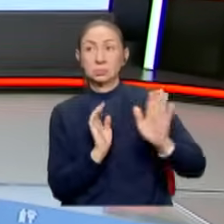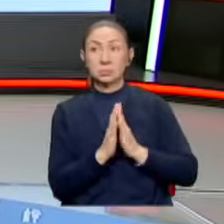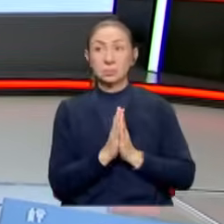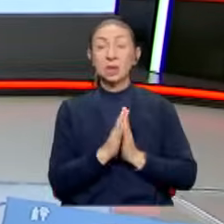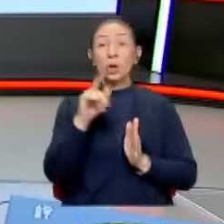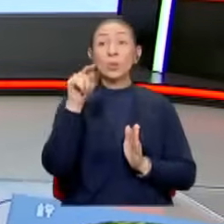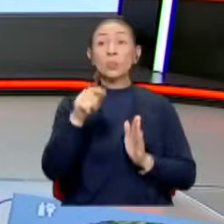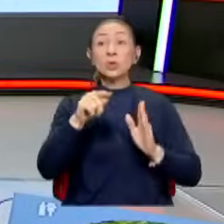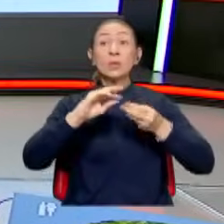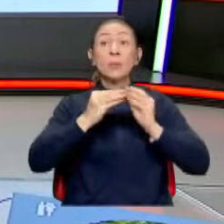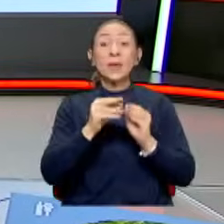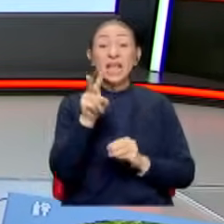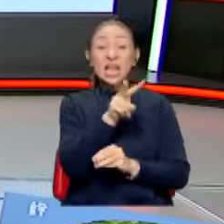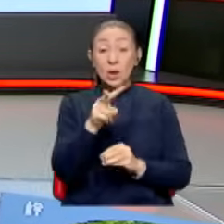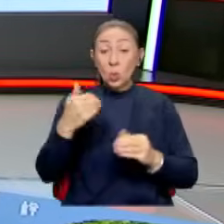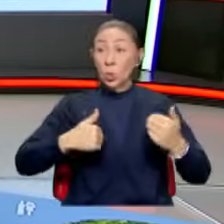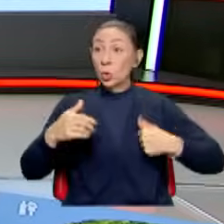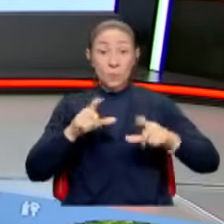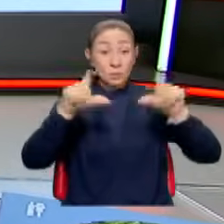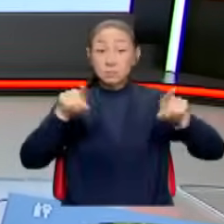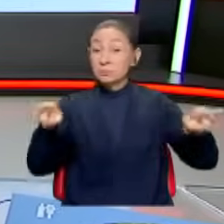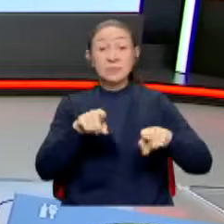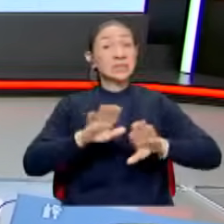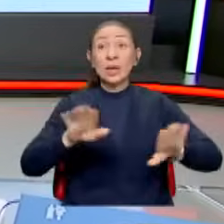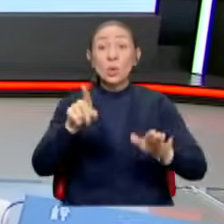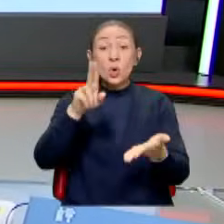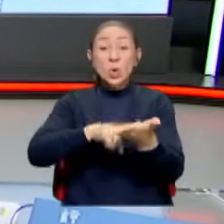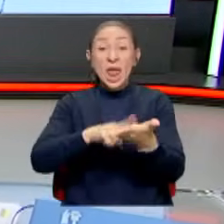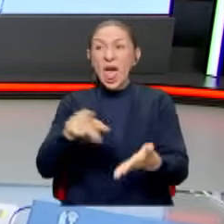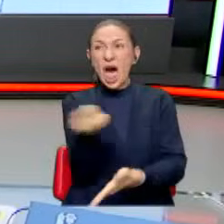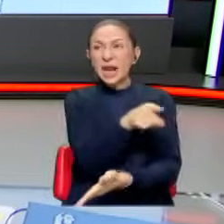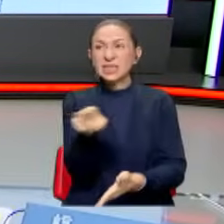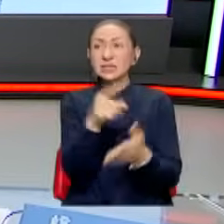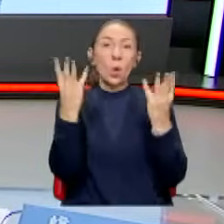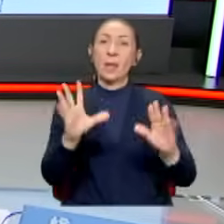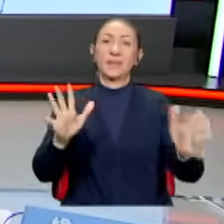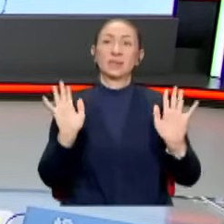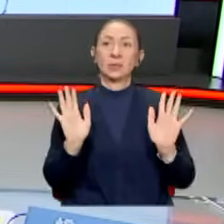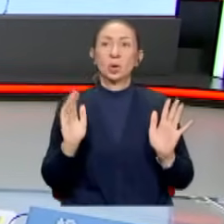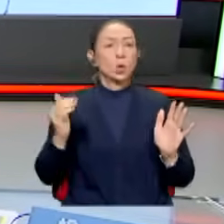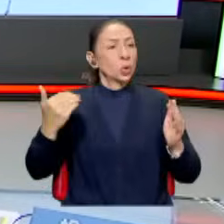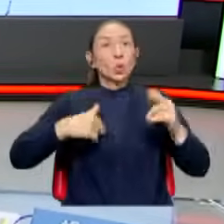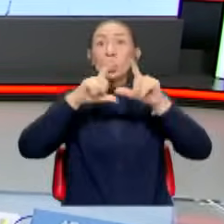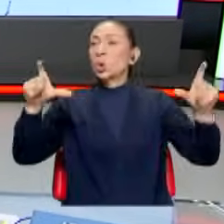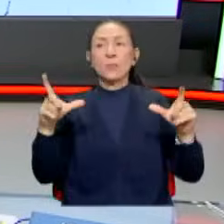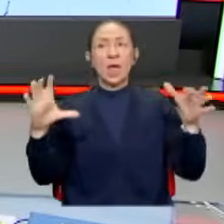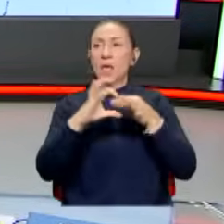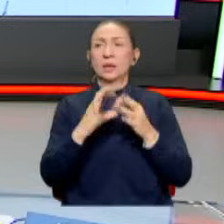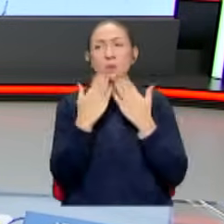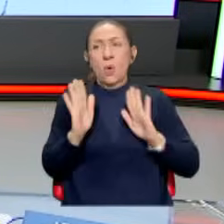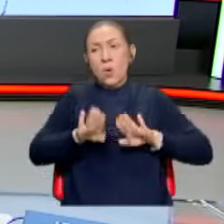buradaki kriz iki kurum arasında değil bunların üyeleri arasında olabilir kurumlar arasında böyle